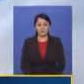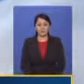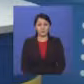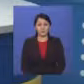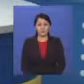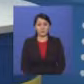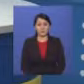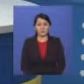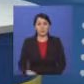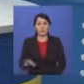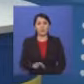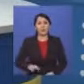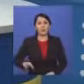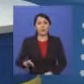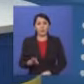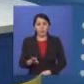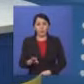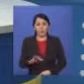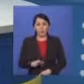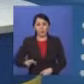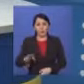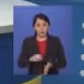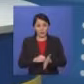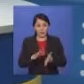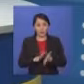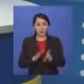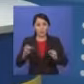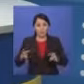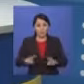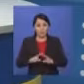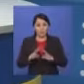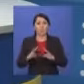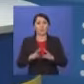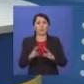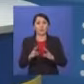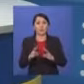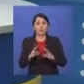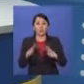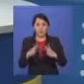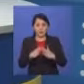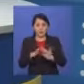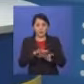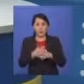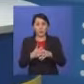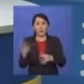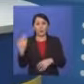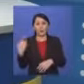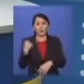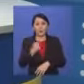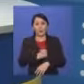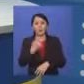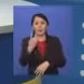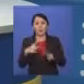Нұртазин. Өзге де жаңалықтарға кезек берсек, облыста тіркелген өрттің басым бөлігі жеке секторда болады. Өткен аптаның